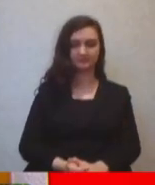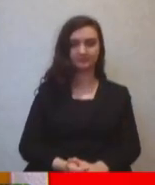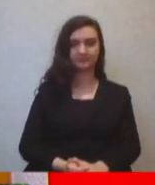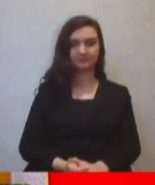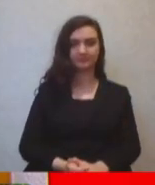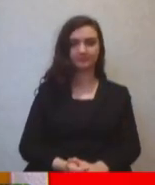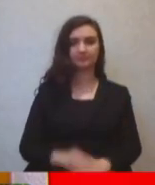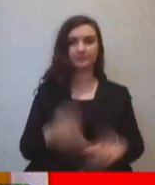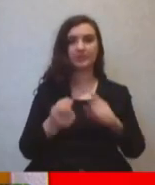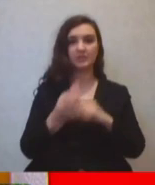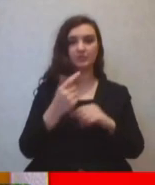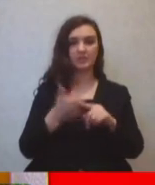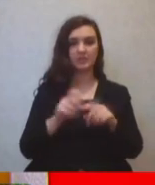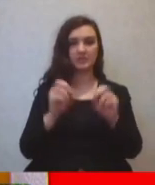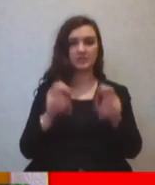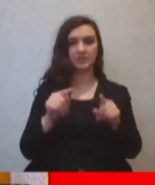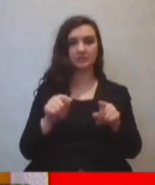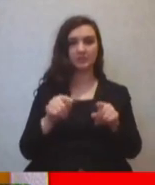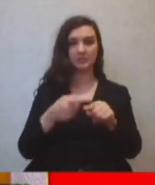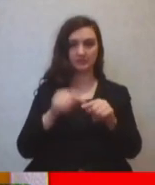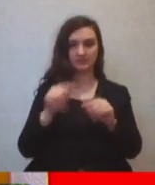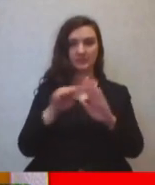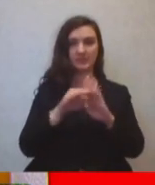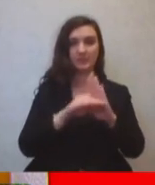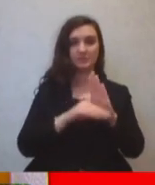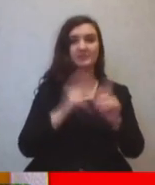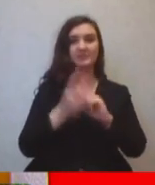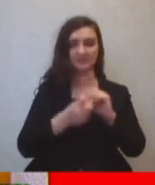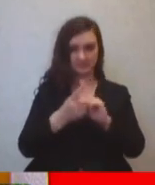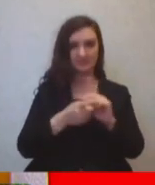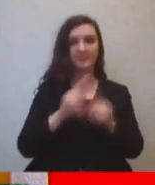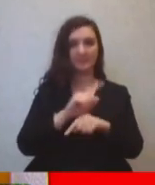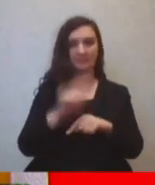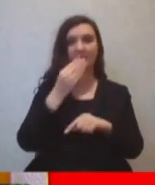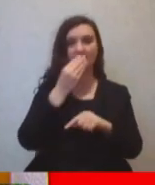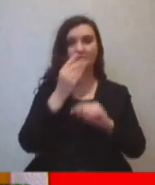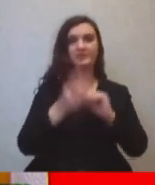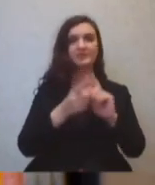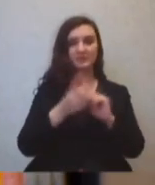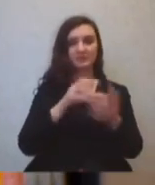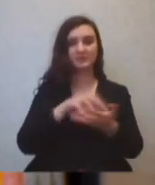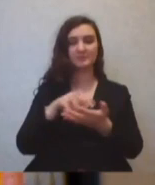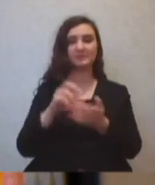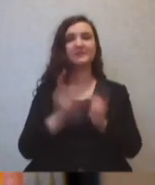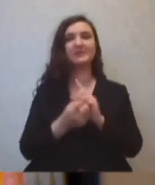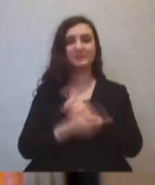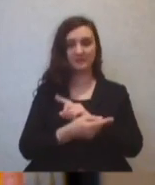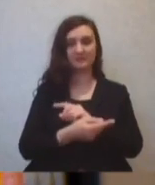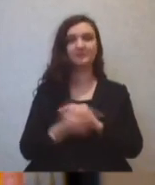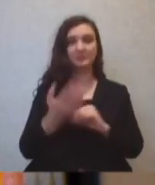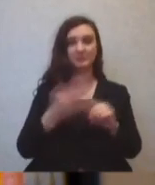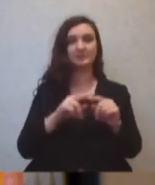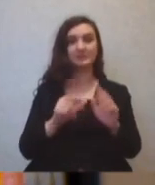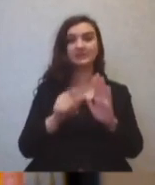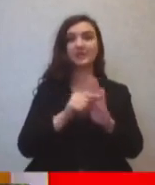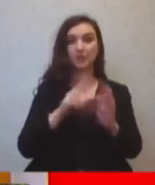აღმოჩნდა ძალიან სახიფათო იმ რეჟიმის ცვლილება, რაციონის ცვლილება და უფის ცვლილება, რომელიც